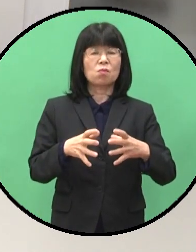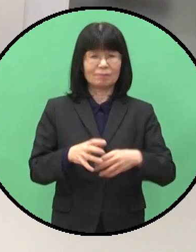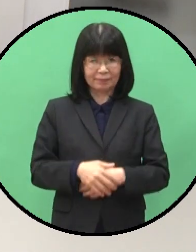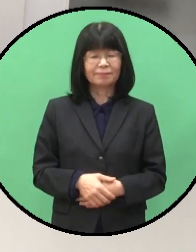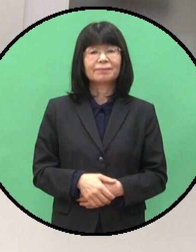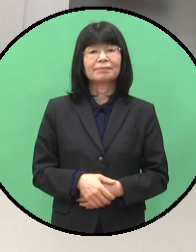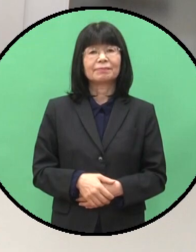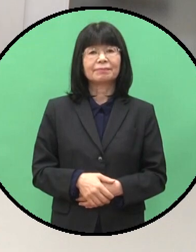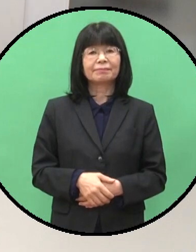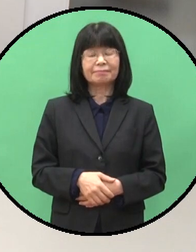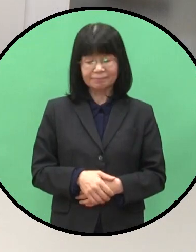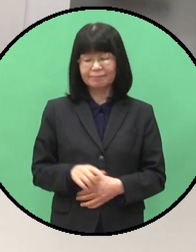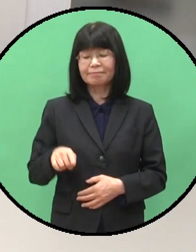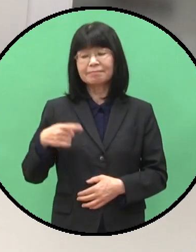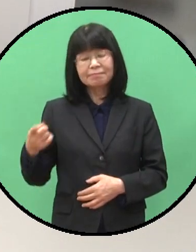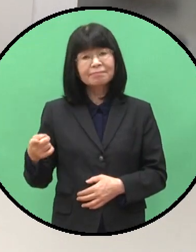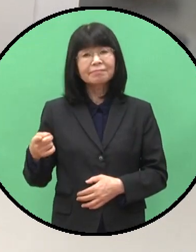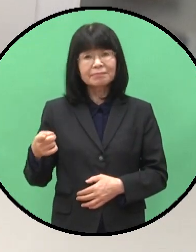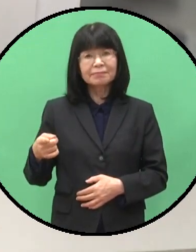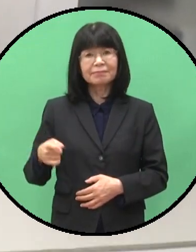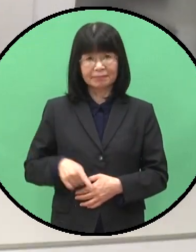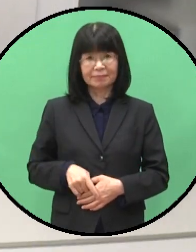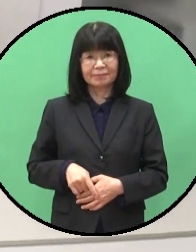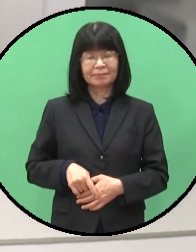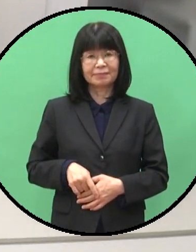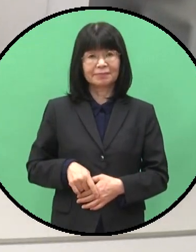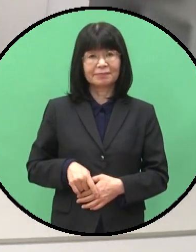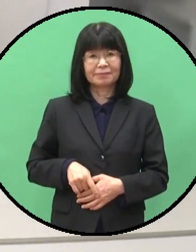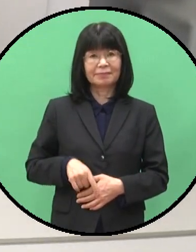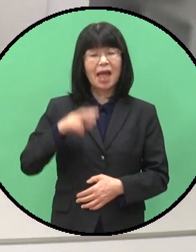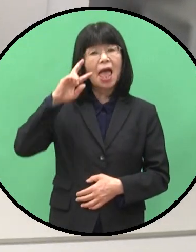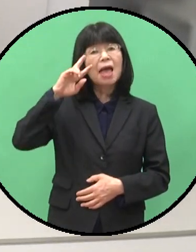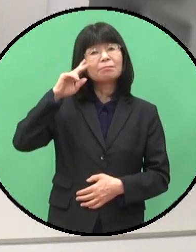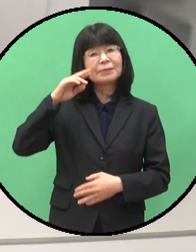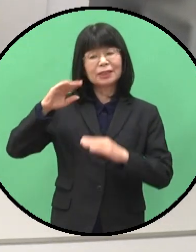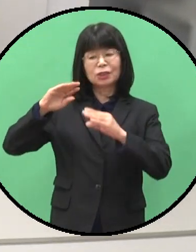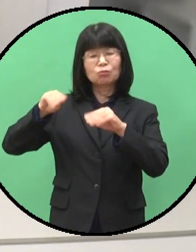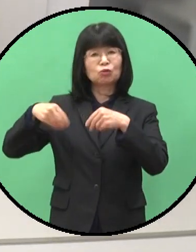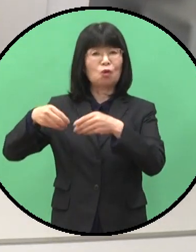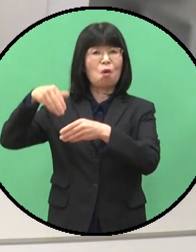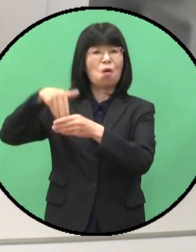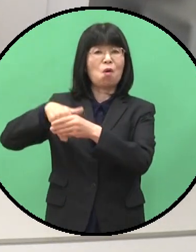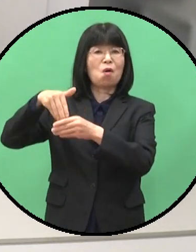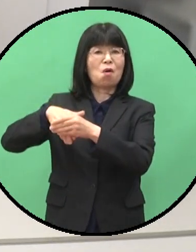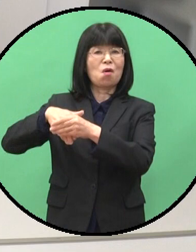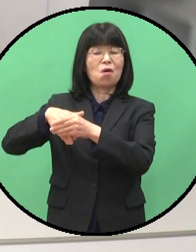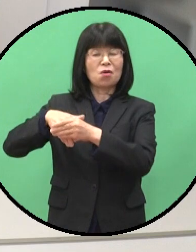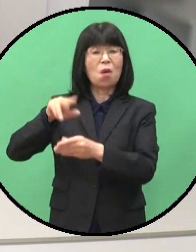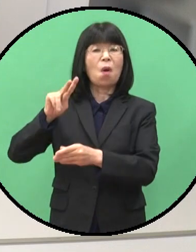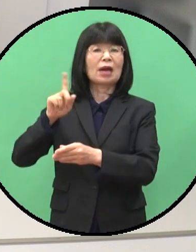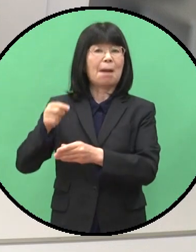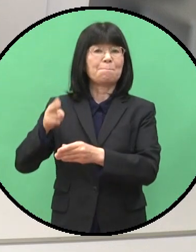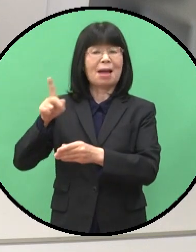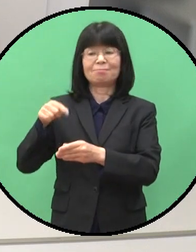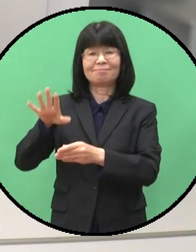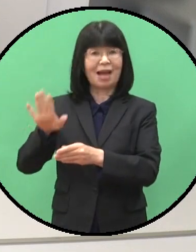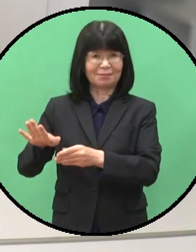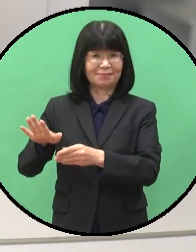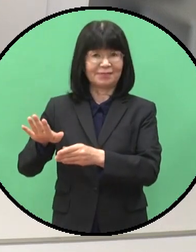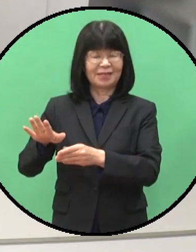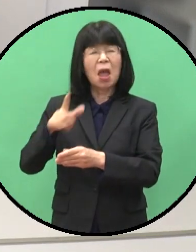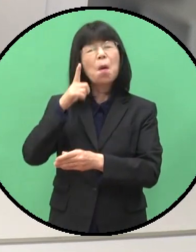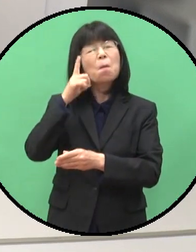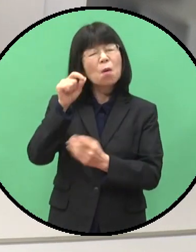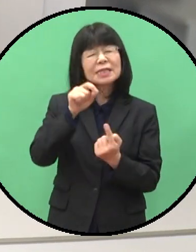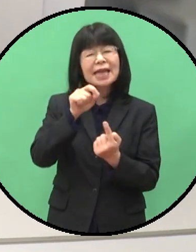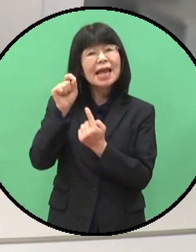ですよね、 はい、なのでこれたまたまここに、はい、ちょっとなんか袋タイプの乾パンもあるので、まあ持ってい